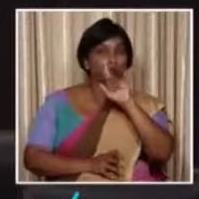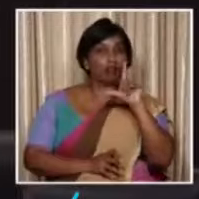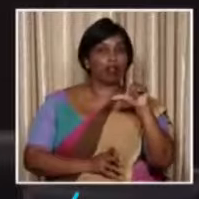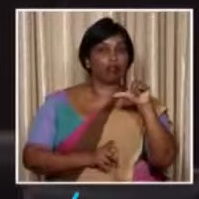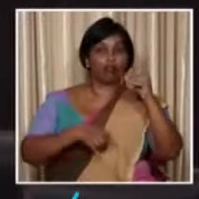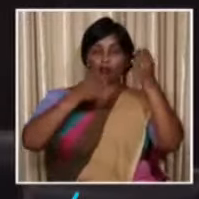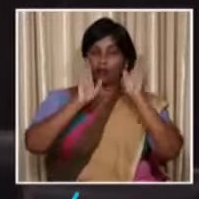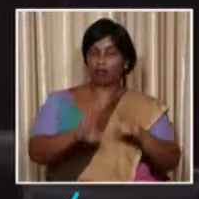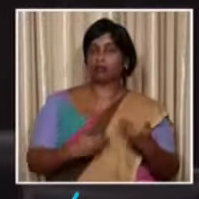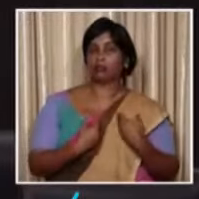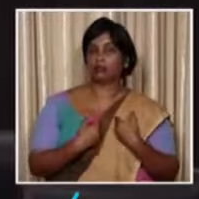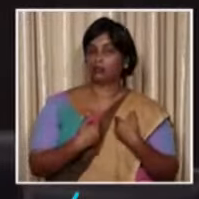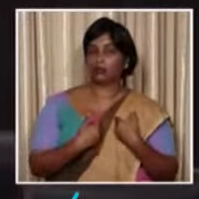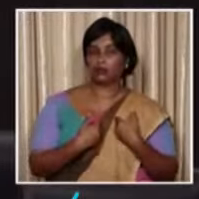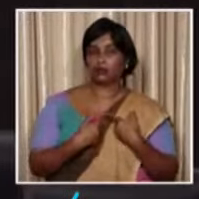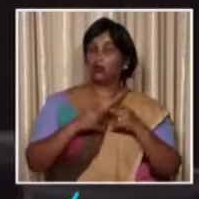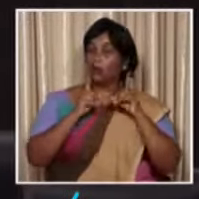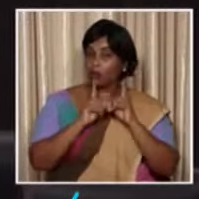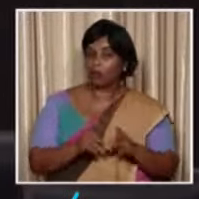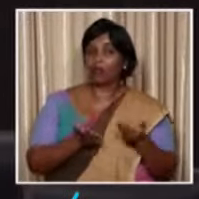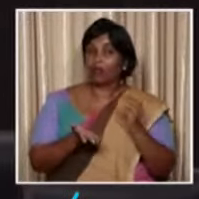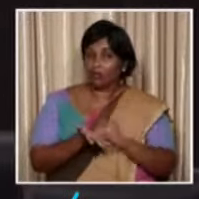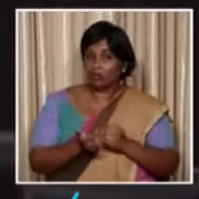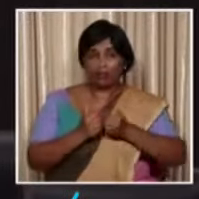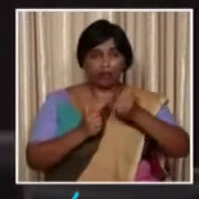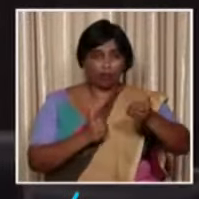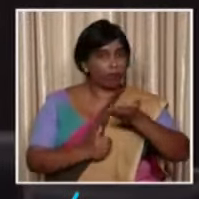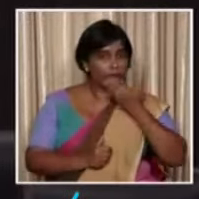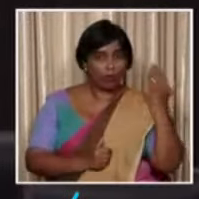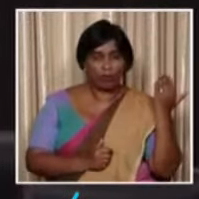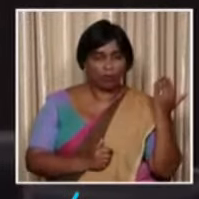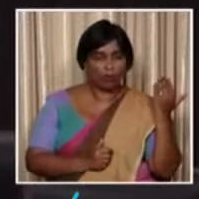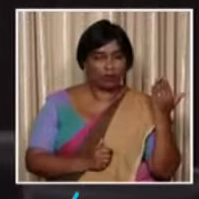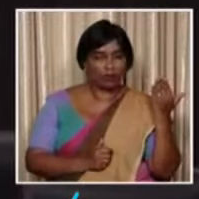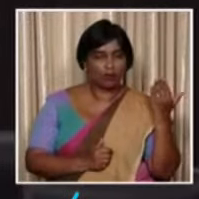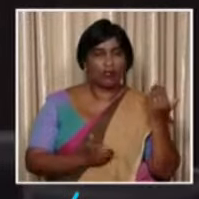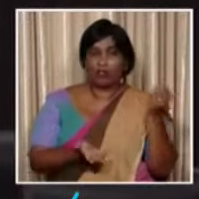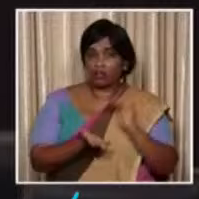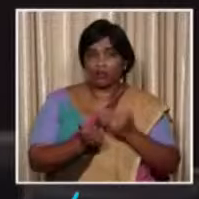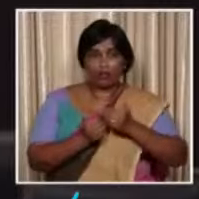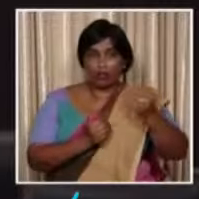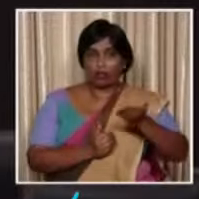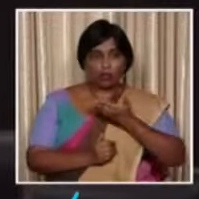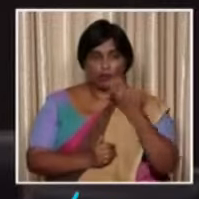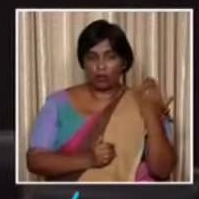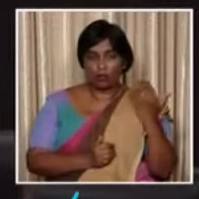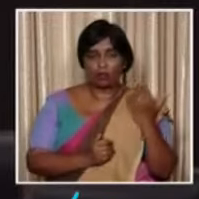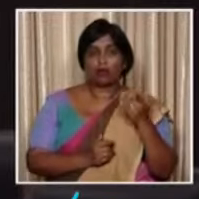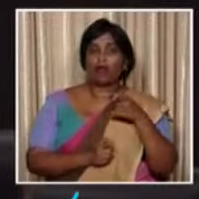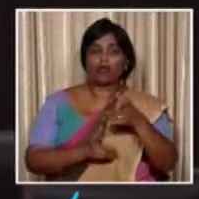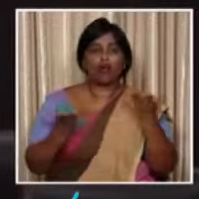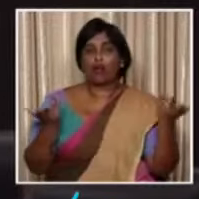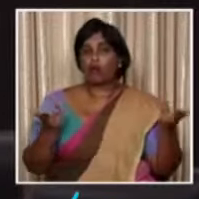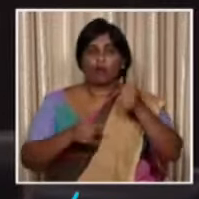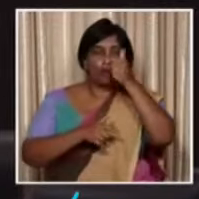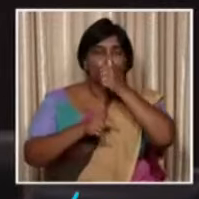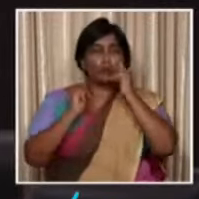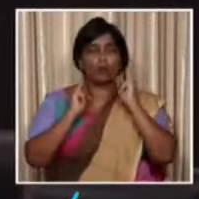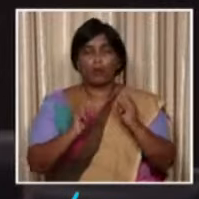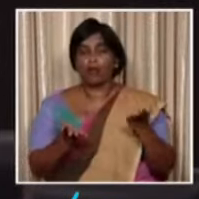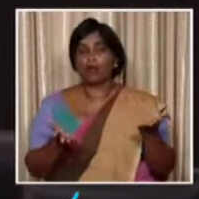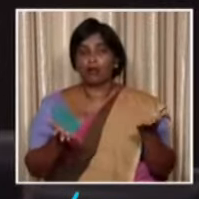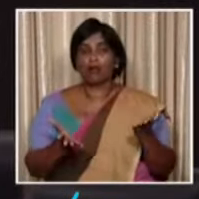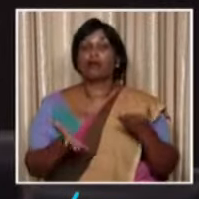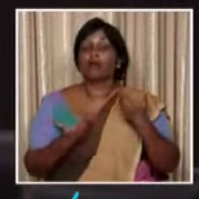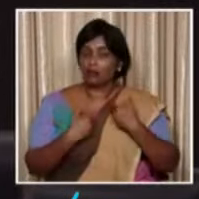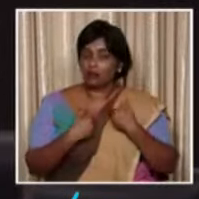වෙනවා එහෙමනම් තවත් මේක යන්න පුළුවන්ද තවත් මේක යන්න පුළුවන්ද එහෙමනම් කොහෙද දූෂණේ තියෙන්නේ